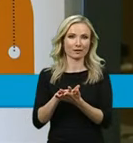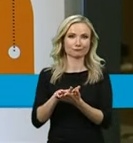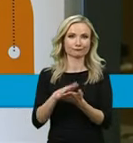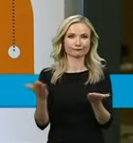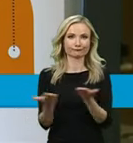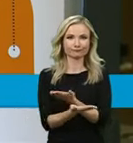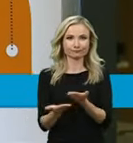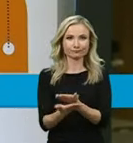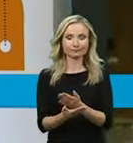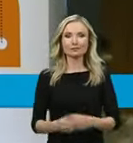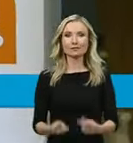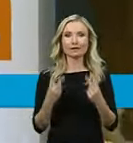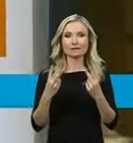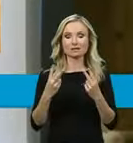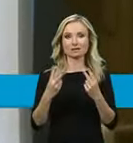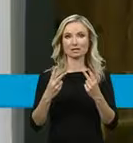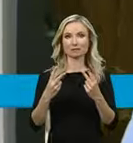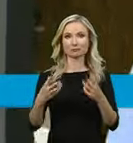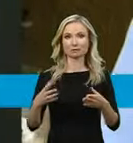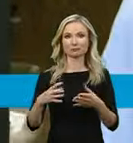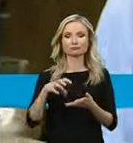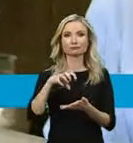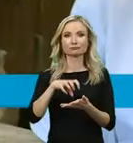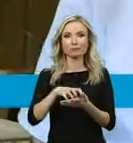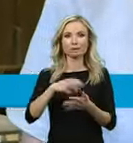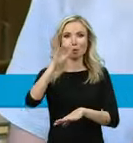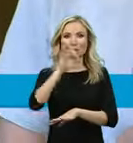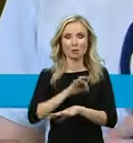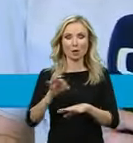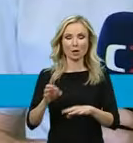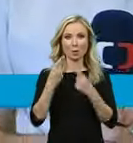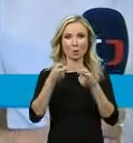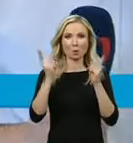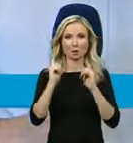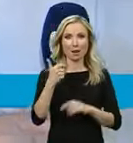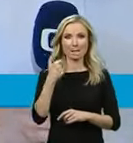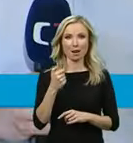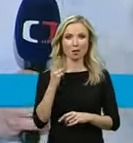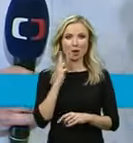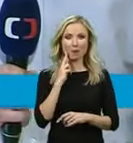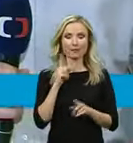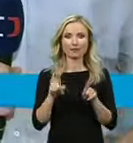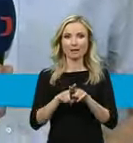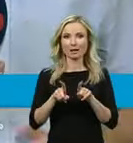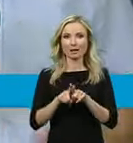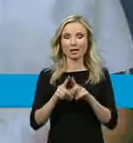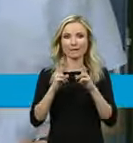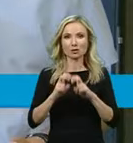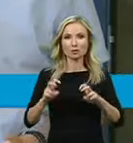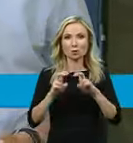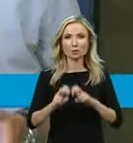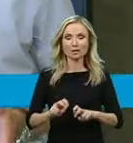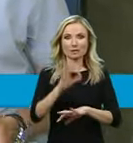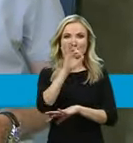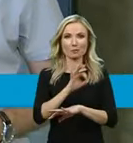Významným partnerem projektu je Univerzita Palackého v Olomouci, konkrétně výzkumníci z projektu e-bezpečí, kteří zjišťovali, s jakými